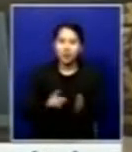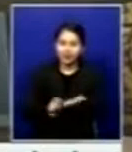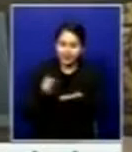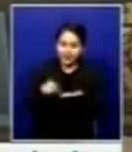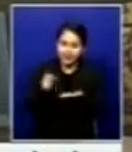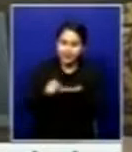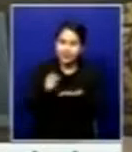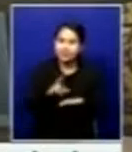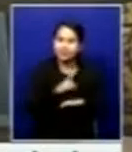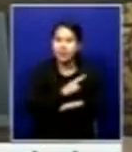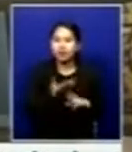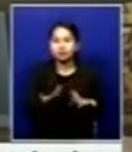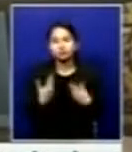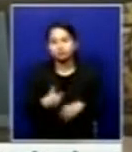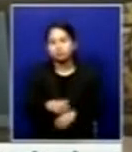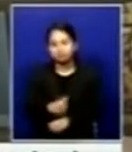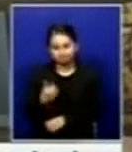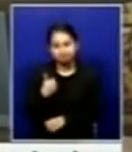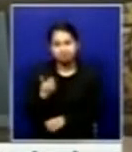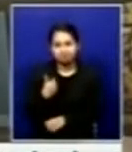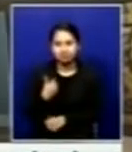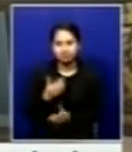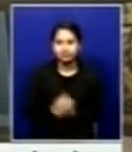องมีหมดครับในช่วงแรก